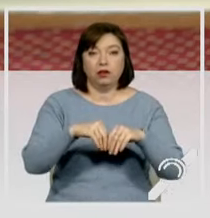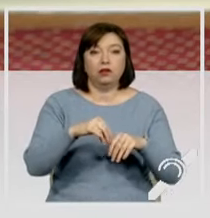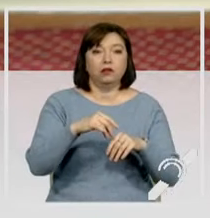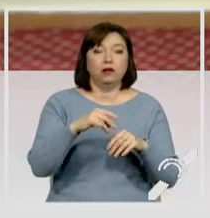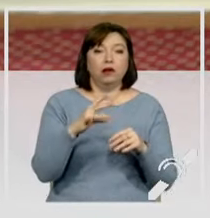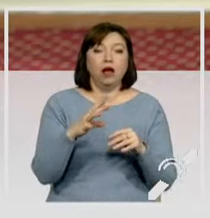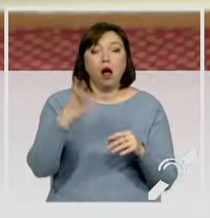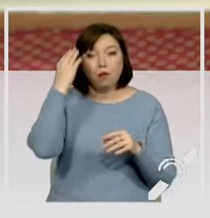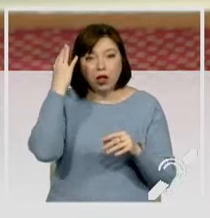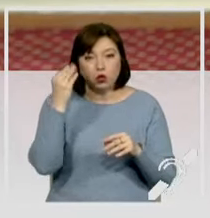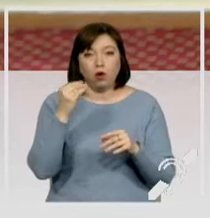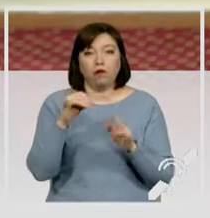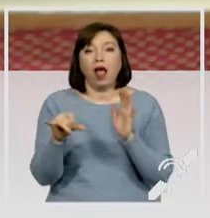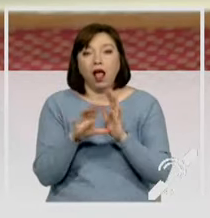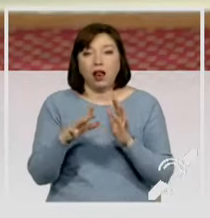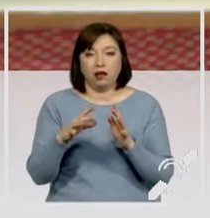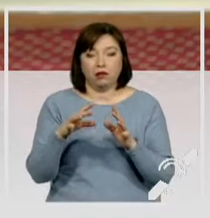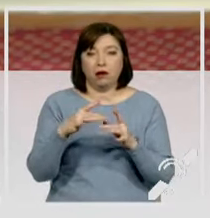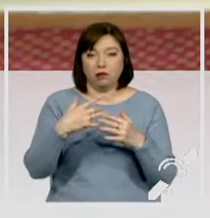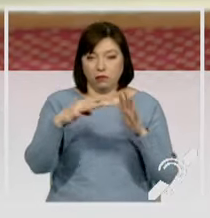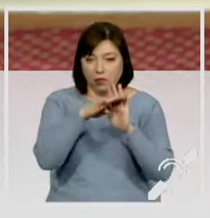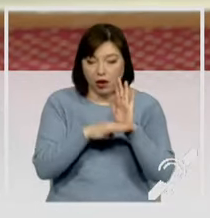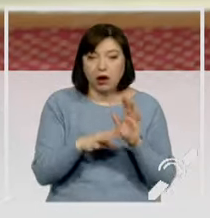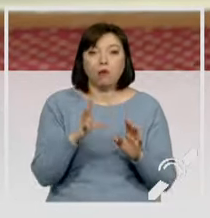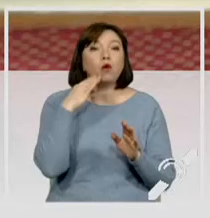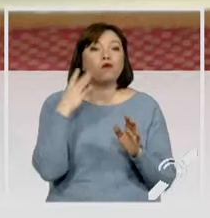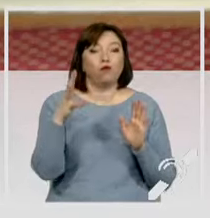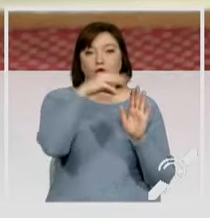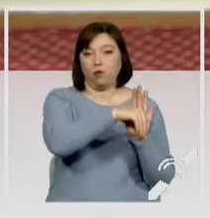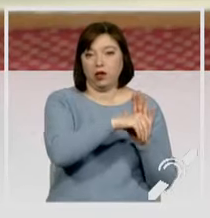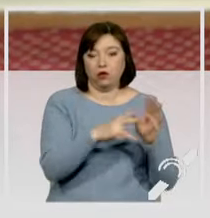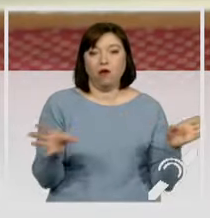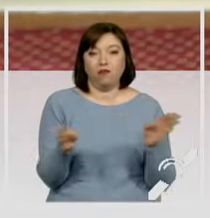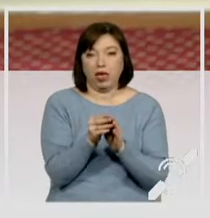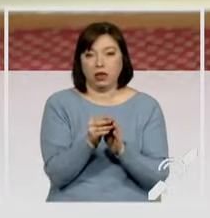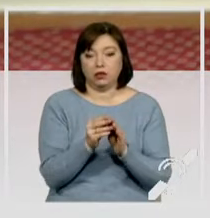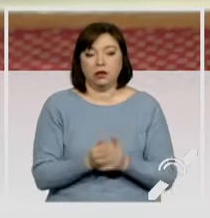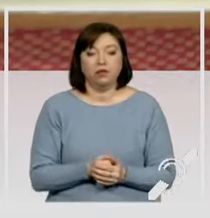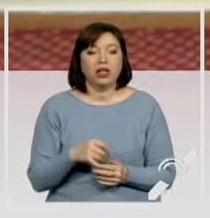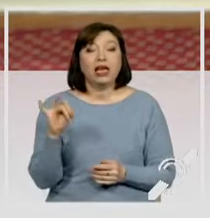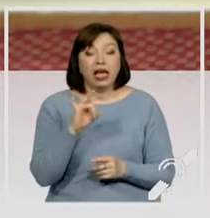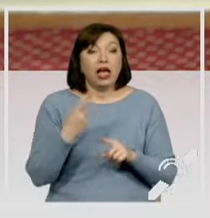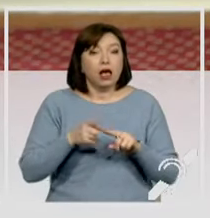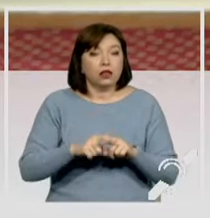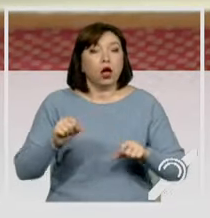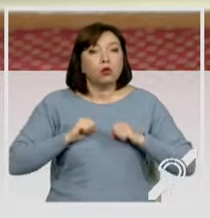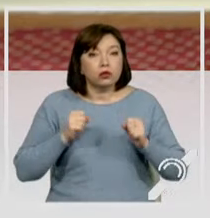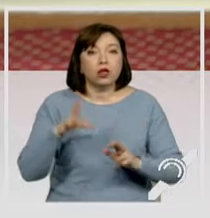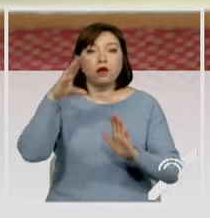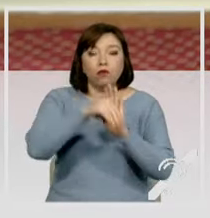în piața energetică europeană, prin piața românească. Deci, acest efort face